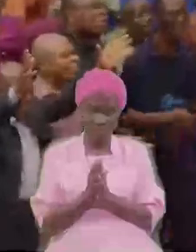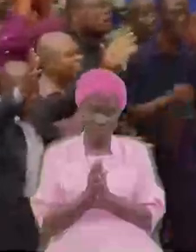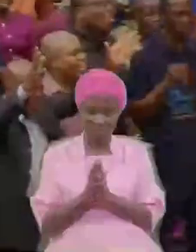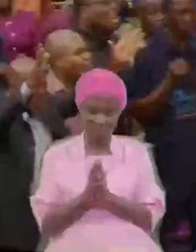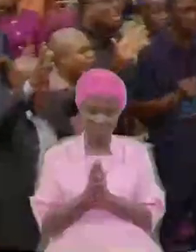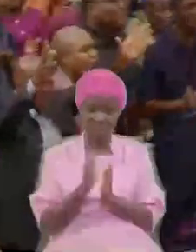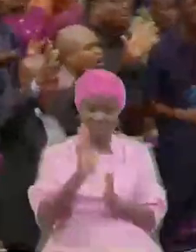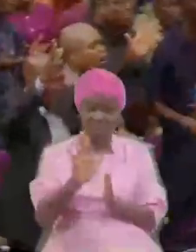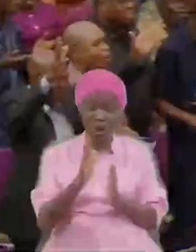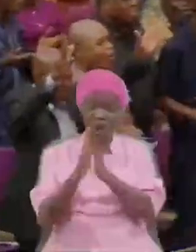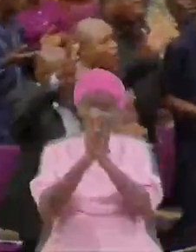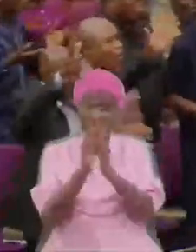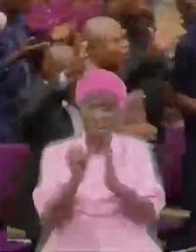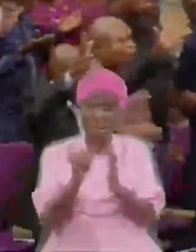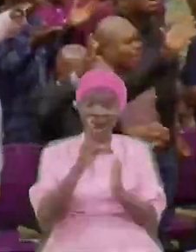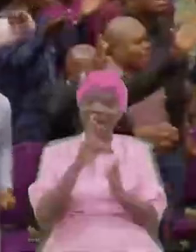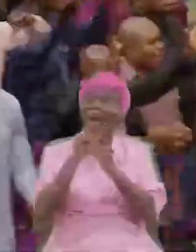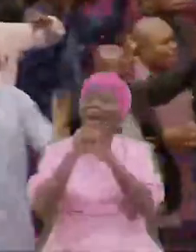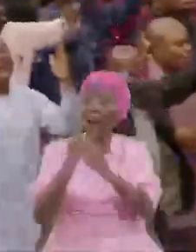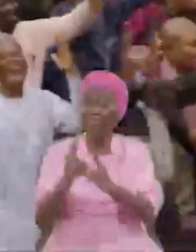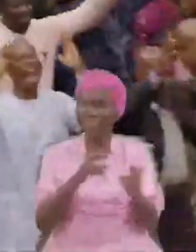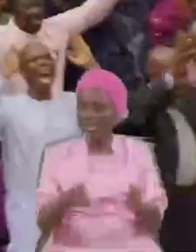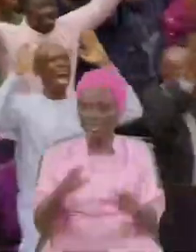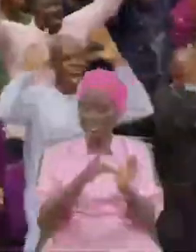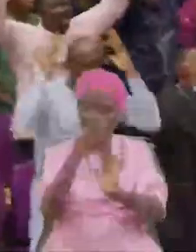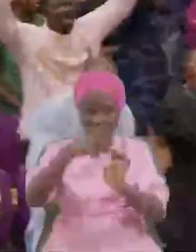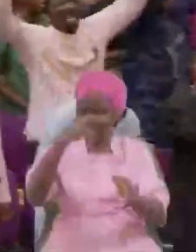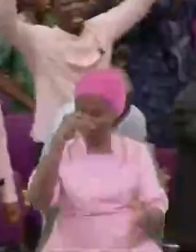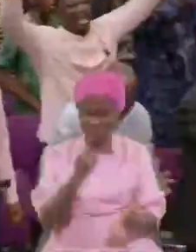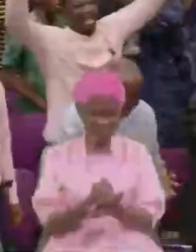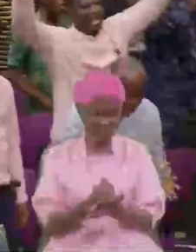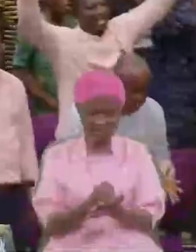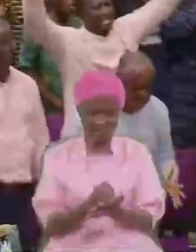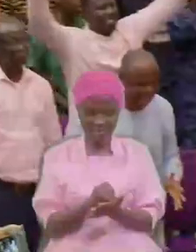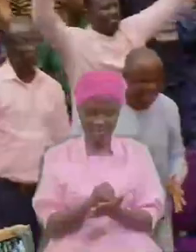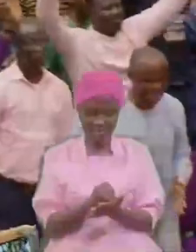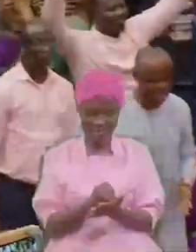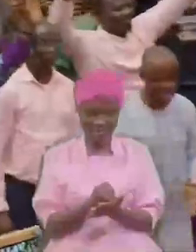Vos prières sont exaucées au nom de Jésus-Christ.